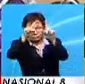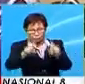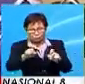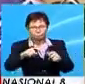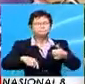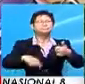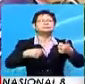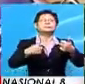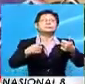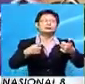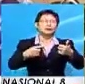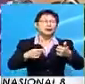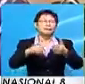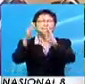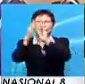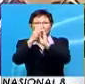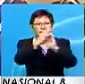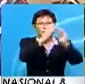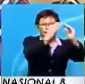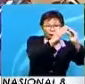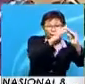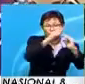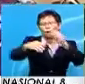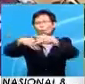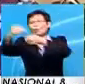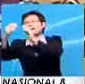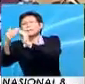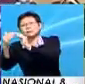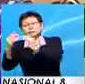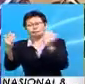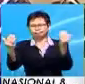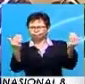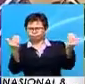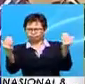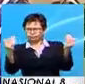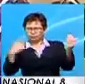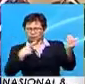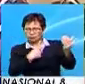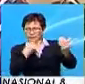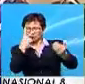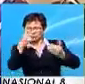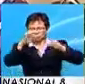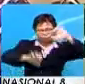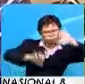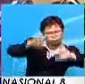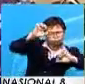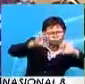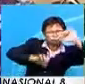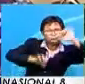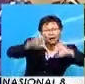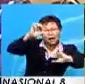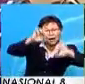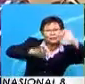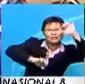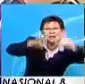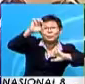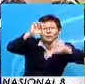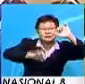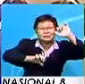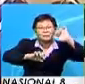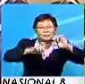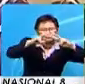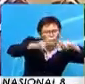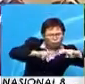pula bandar luar bandar. Kita nak tengok result. Kita sedang buat analisa nak tengok yang saya sebut tadi, bandar luar